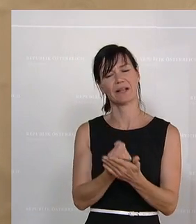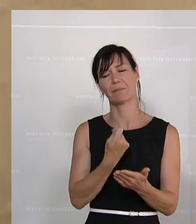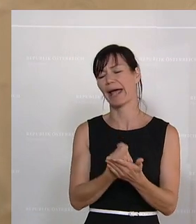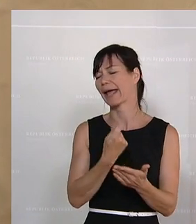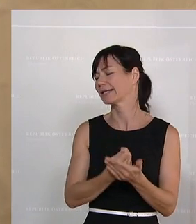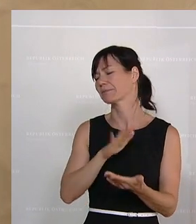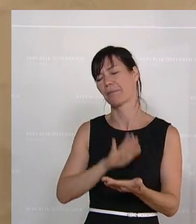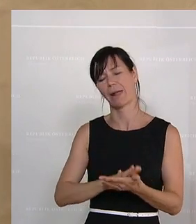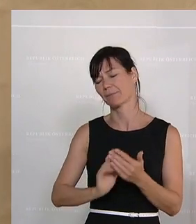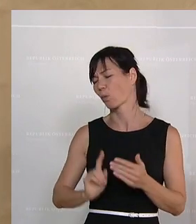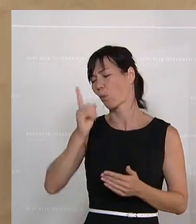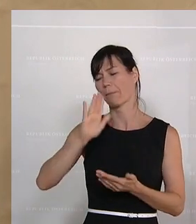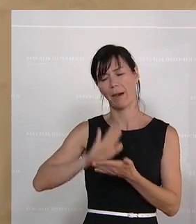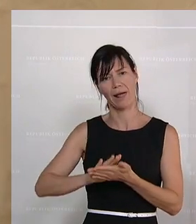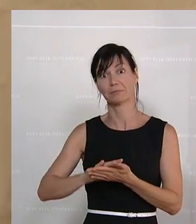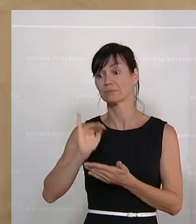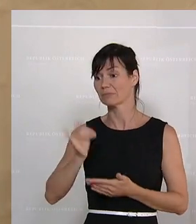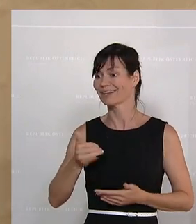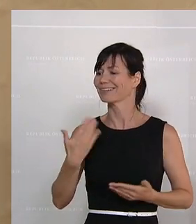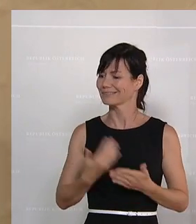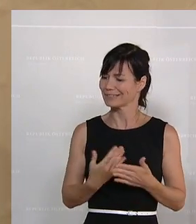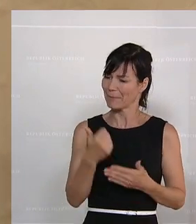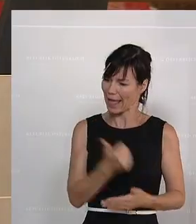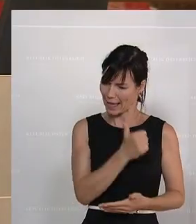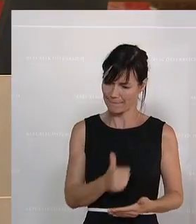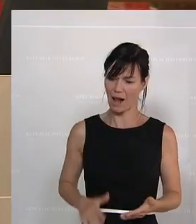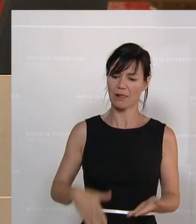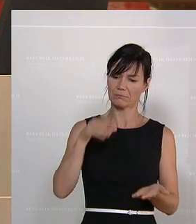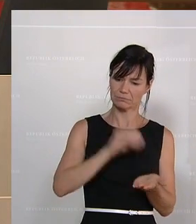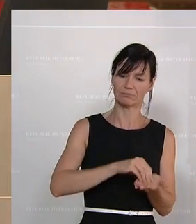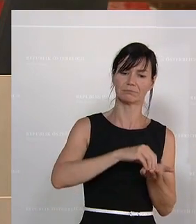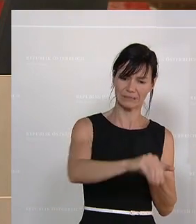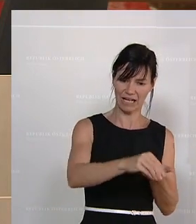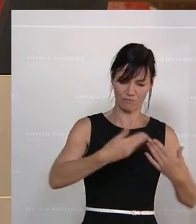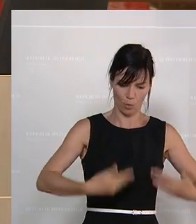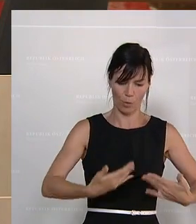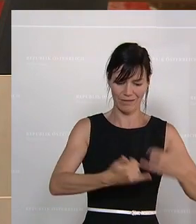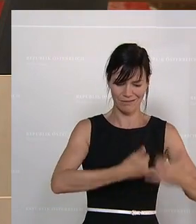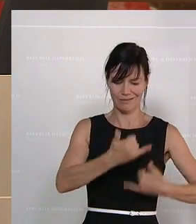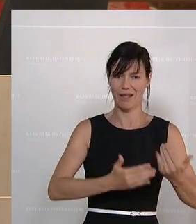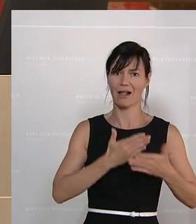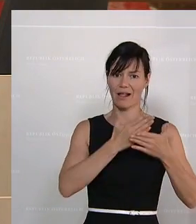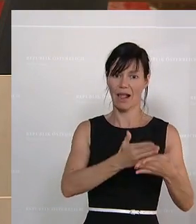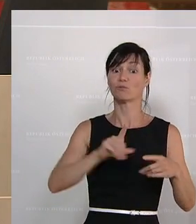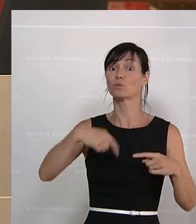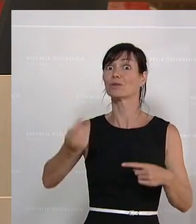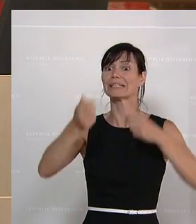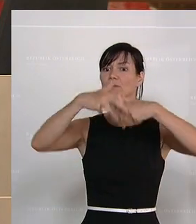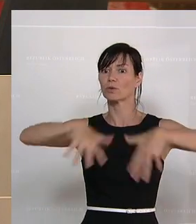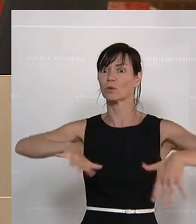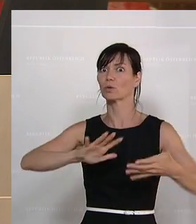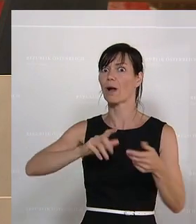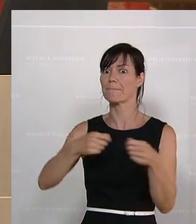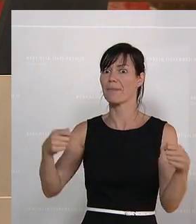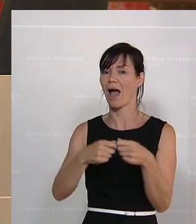sein werden und wir machen ja beide sie machen jetzt einmalzahlungen die den leuten in diesem restlichen jahr helfen und da anfangen die strukturellen maßnahmen zu wirken